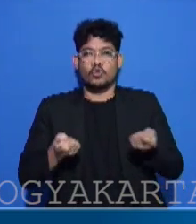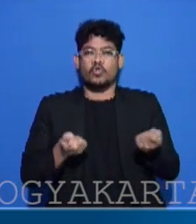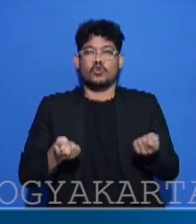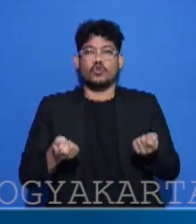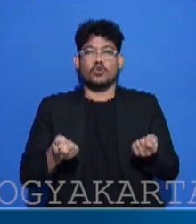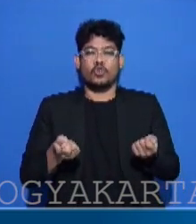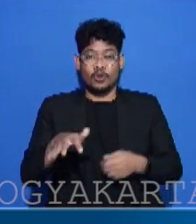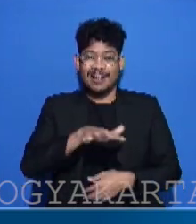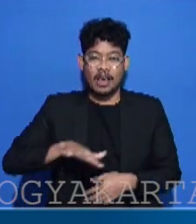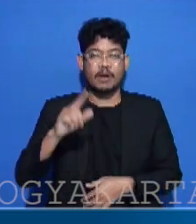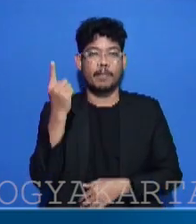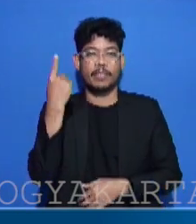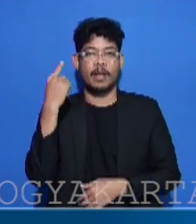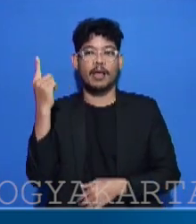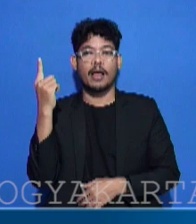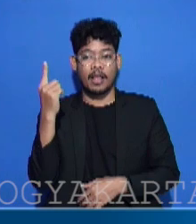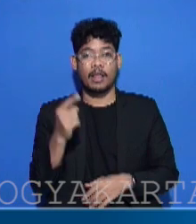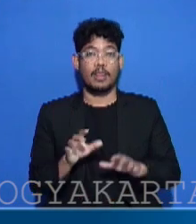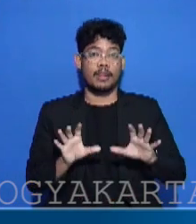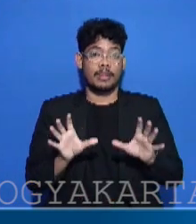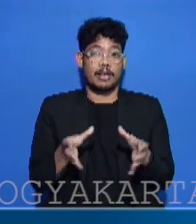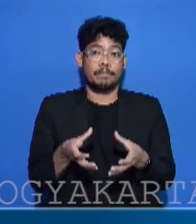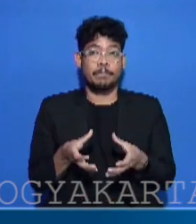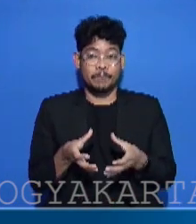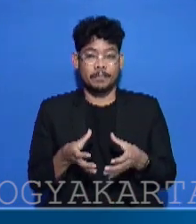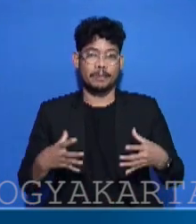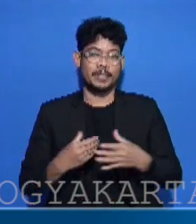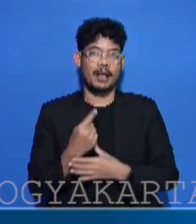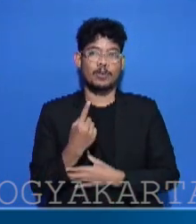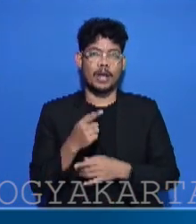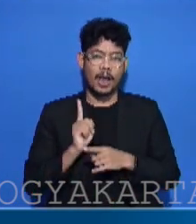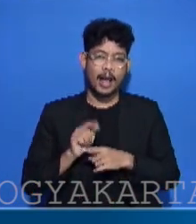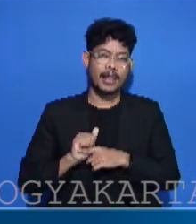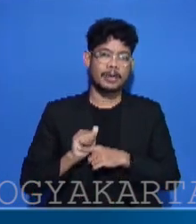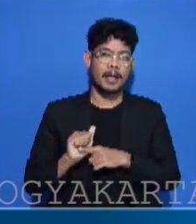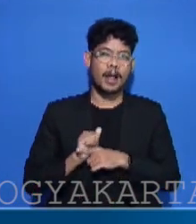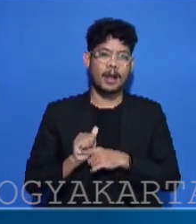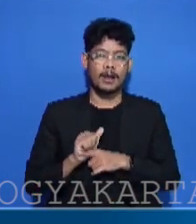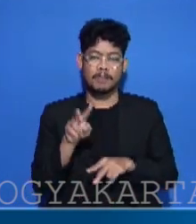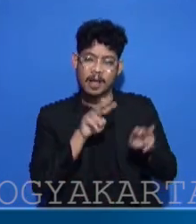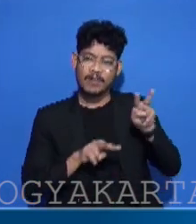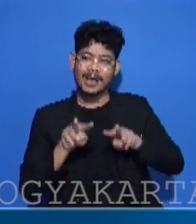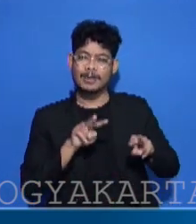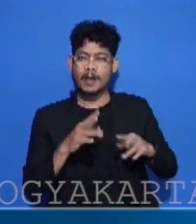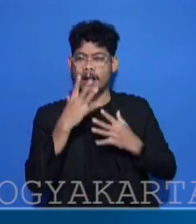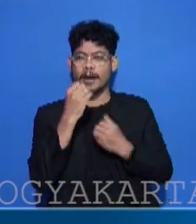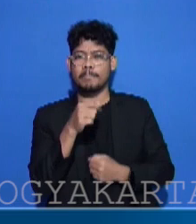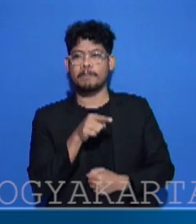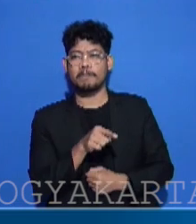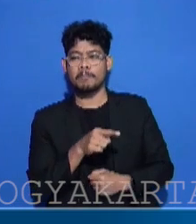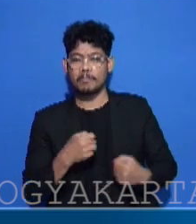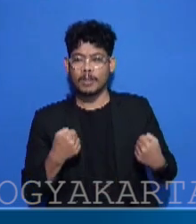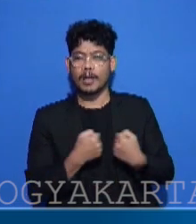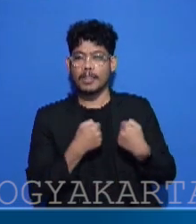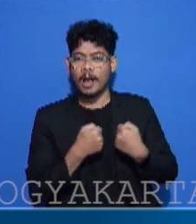dari Satgas Harapan Kita mereka bisa berlaga secara maksimal tentu para artis harus menyiapkan